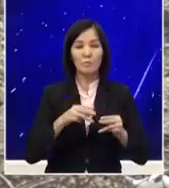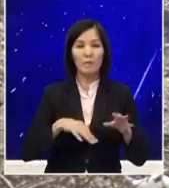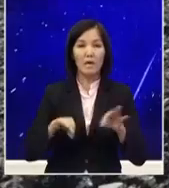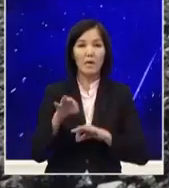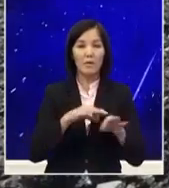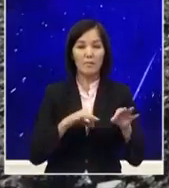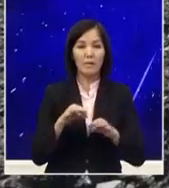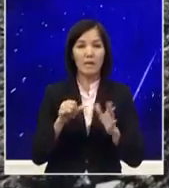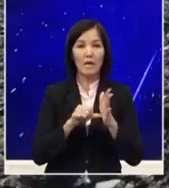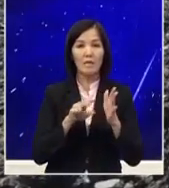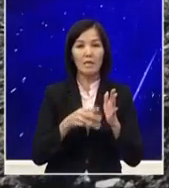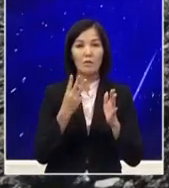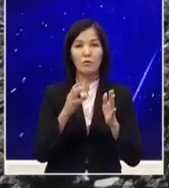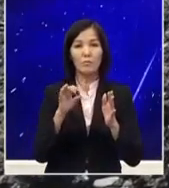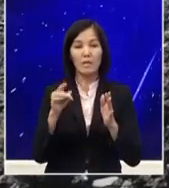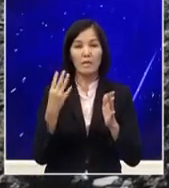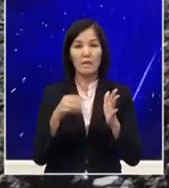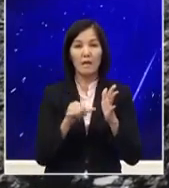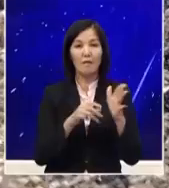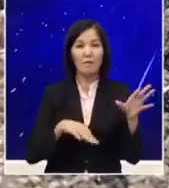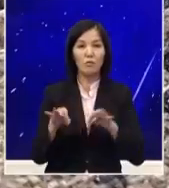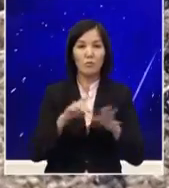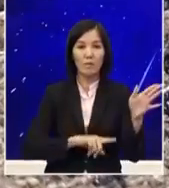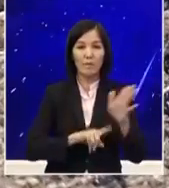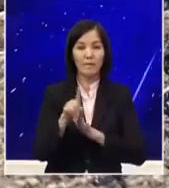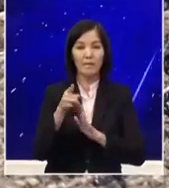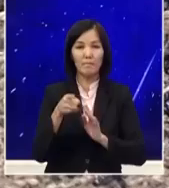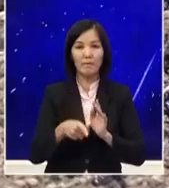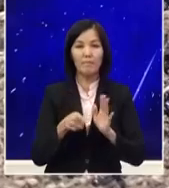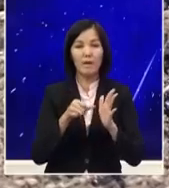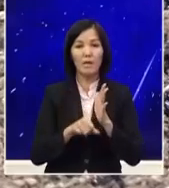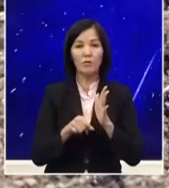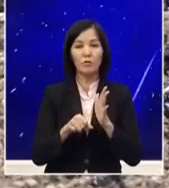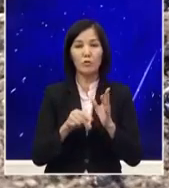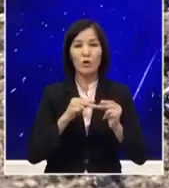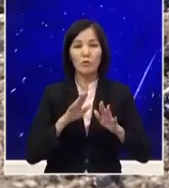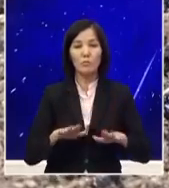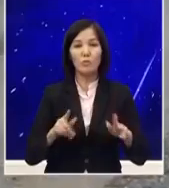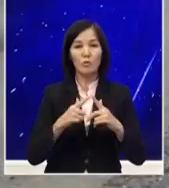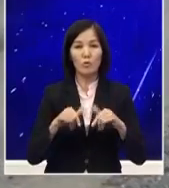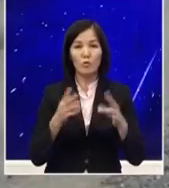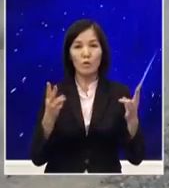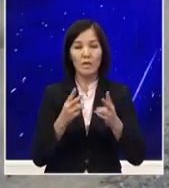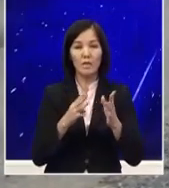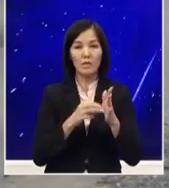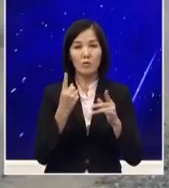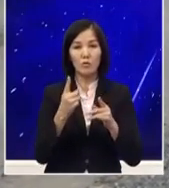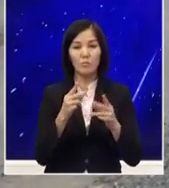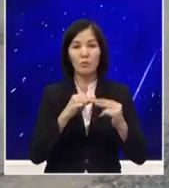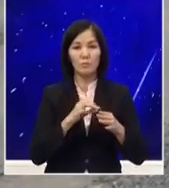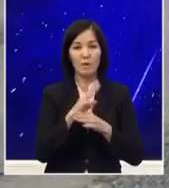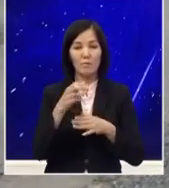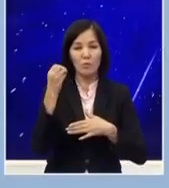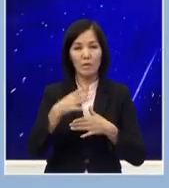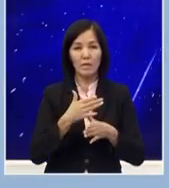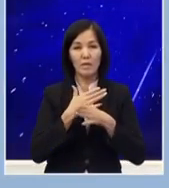ауданда 6,3 миллиард теңгеге 46 жоба қолға алынды. 1601 жұмыс орнын құрылуы керек болған. 801 жұмыспен қамту